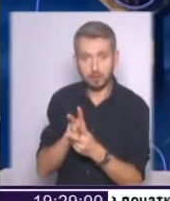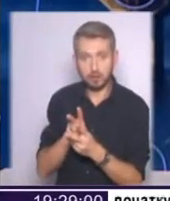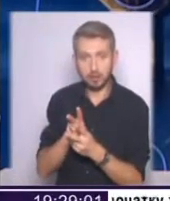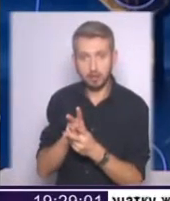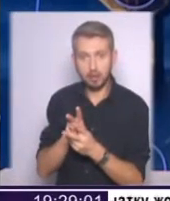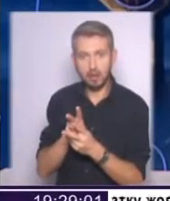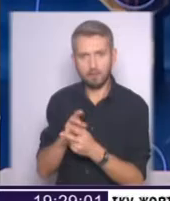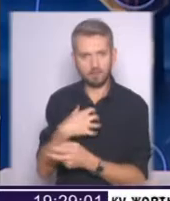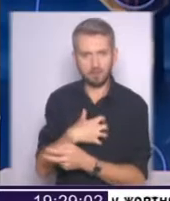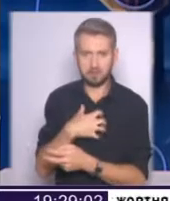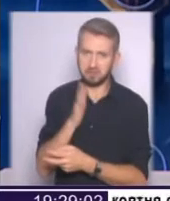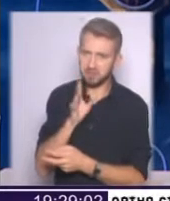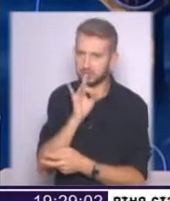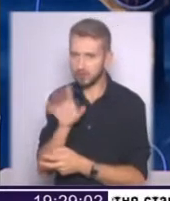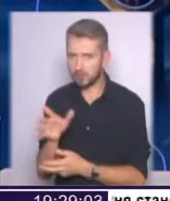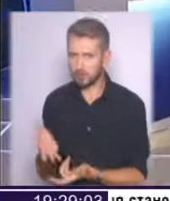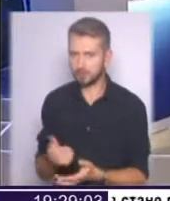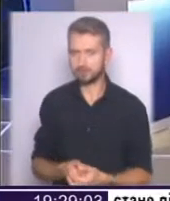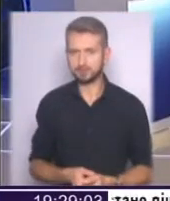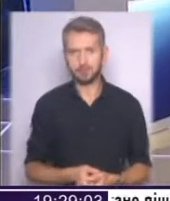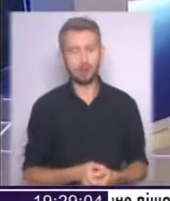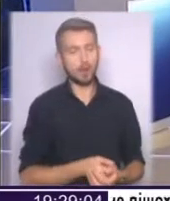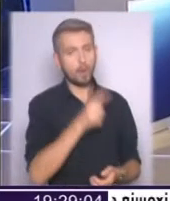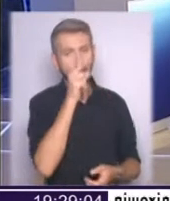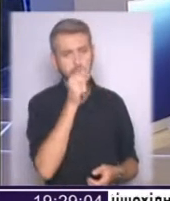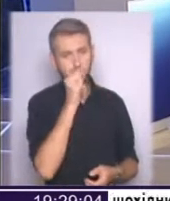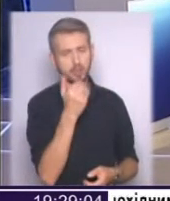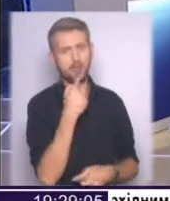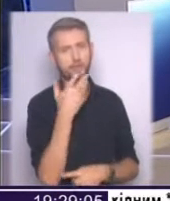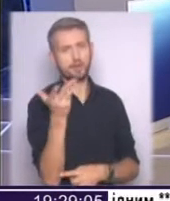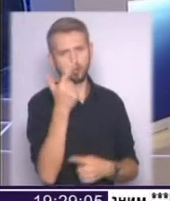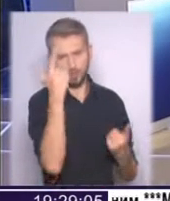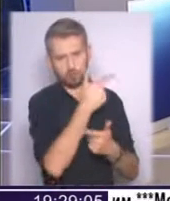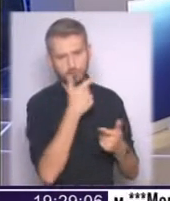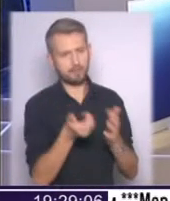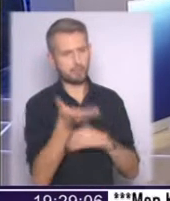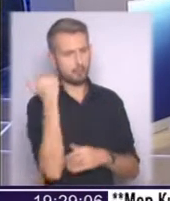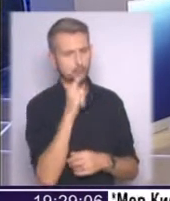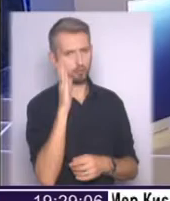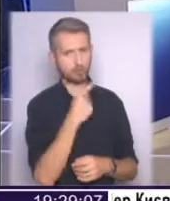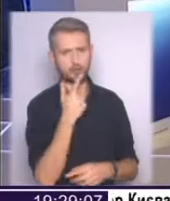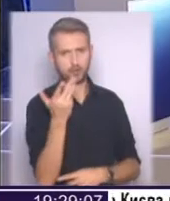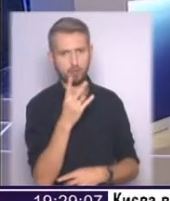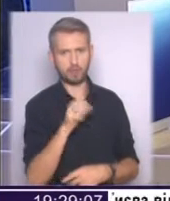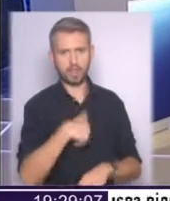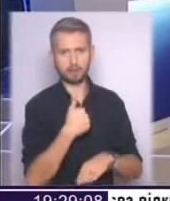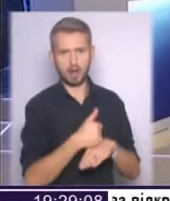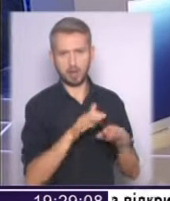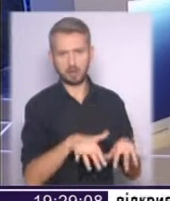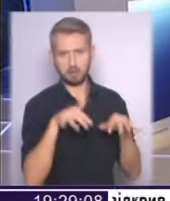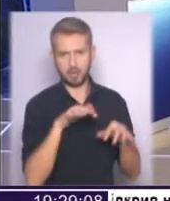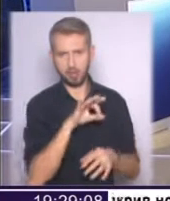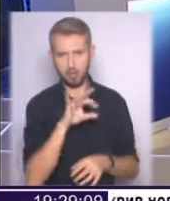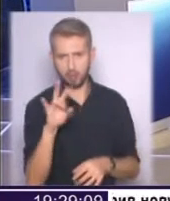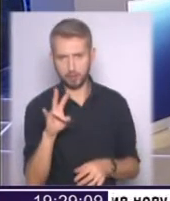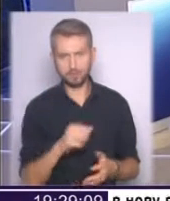якоюсь знаковою? Ну, Путін, в принципі, його виступ там анонсувався давно, що він буде виступати на Генеральній асамблеї. На